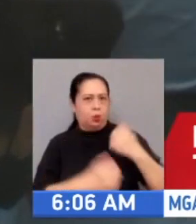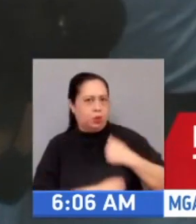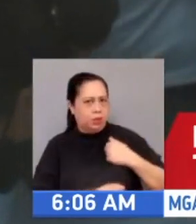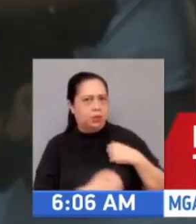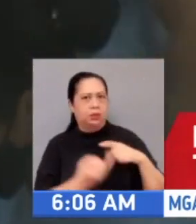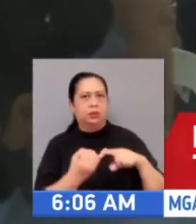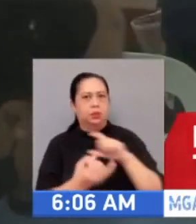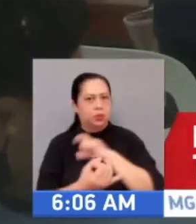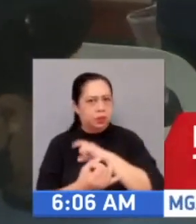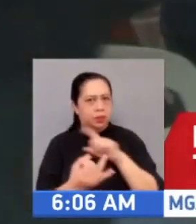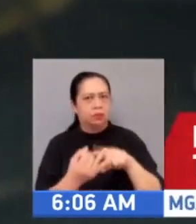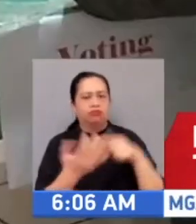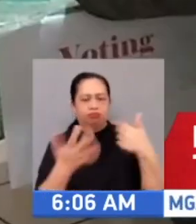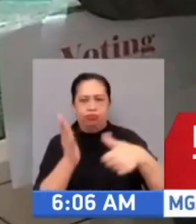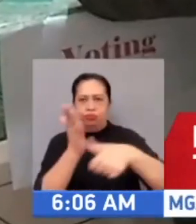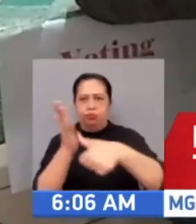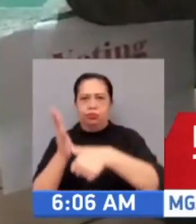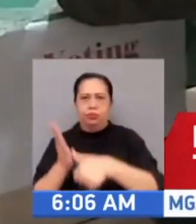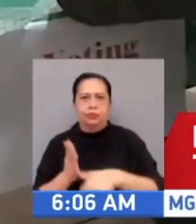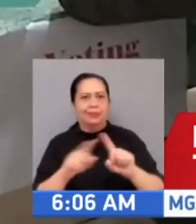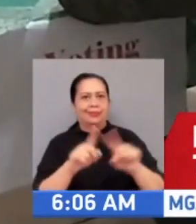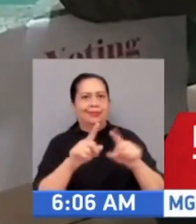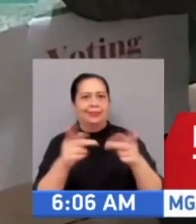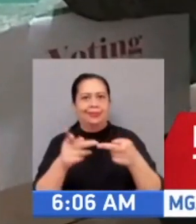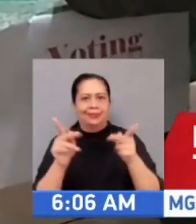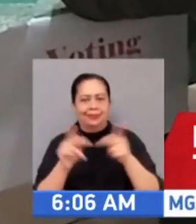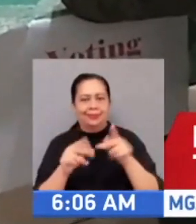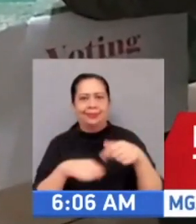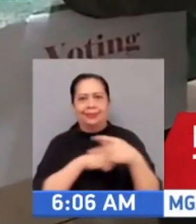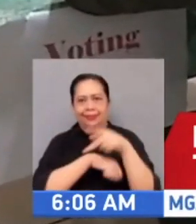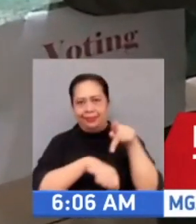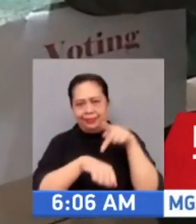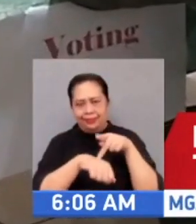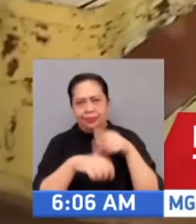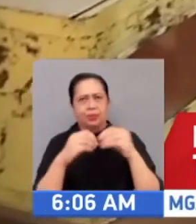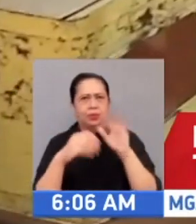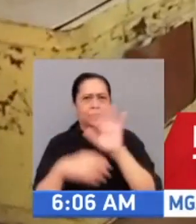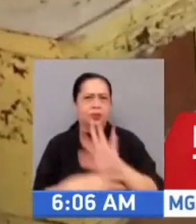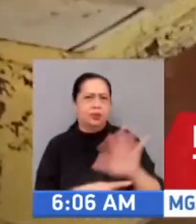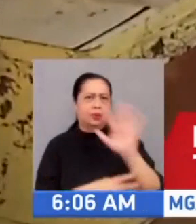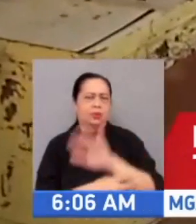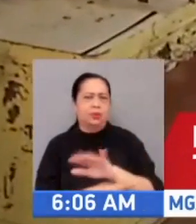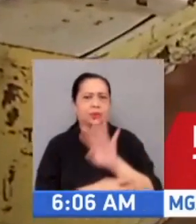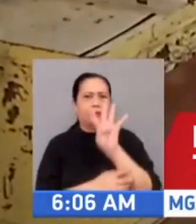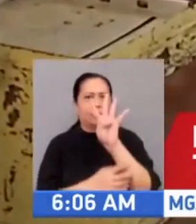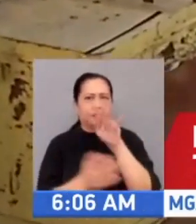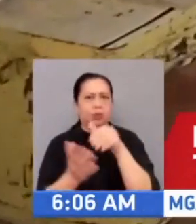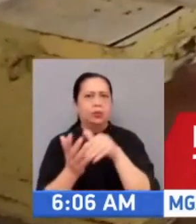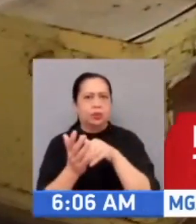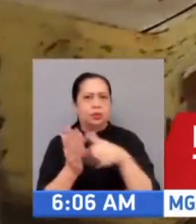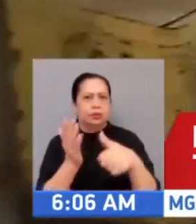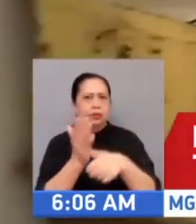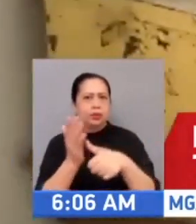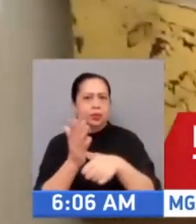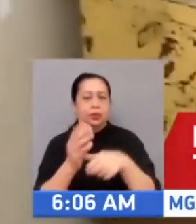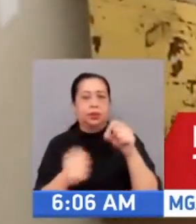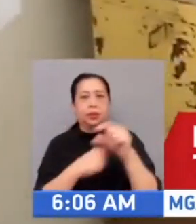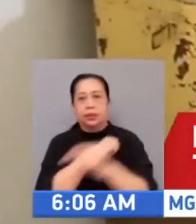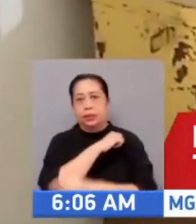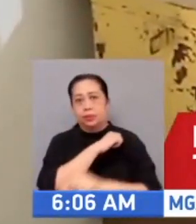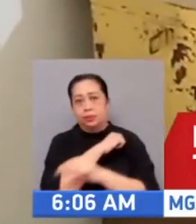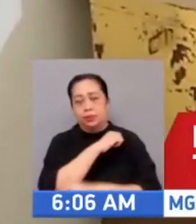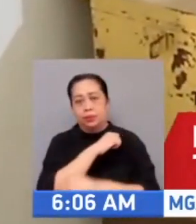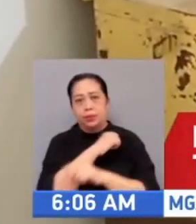nagsipagboto na sa iba't ibang parte ng ating bansa. Humigit kumulang 4,000 ang mga bumoto sa Quezon Province, Baguio,